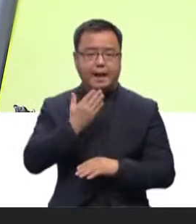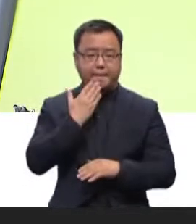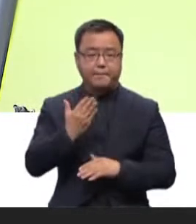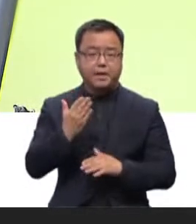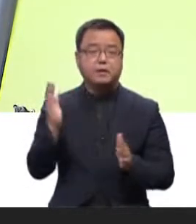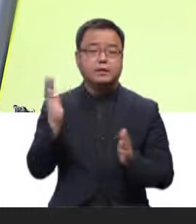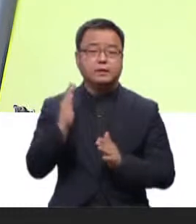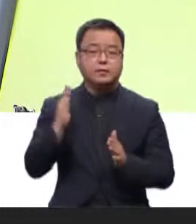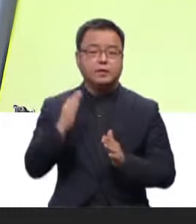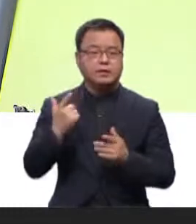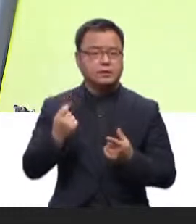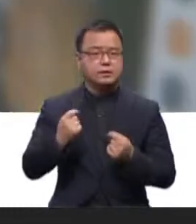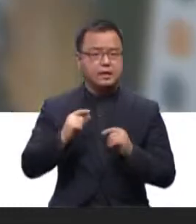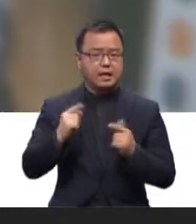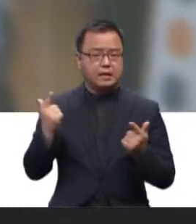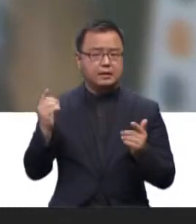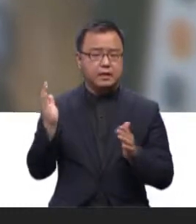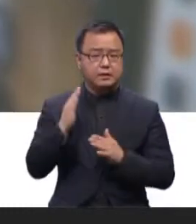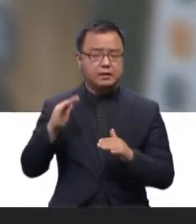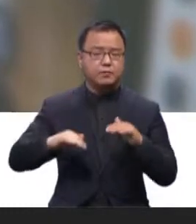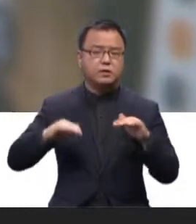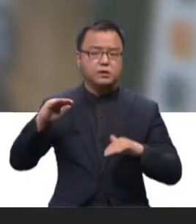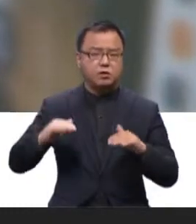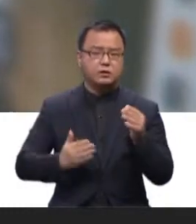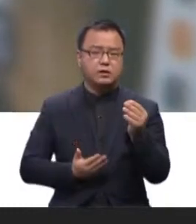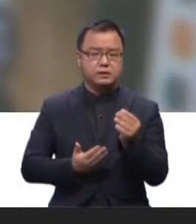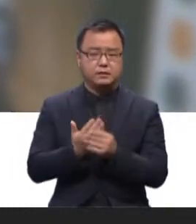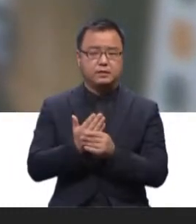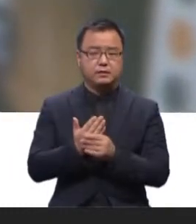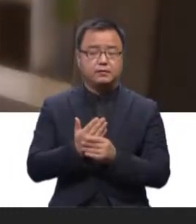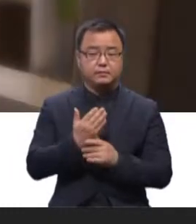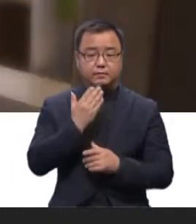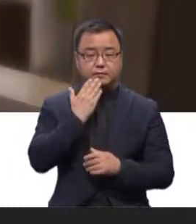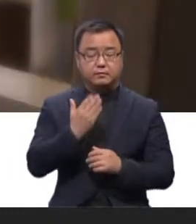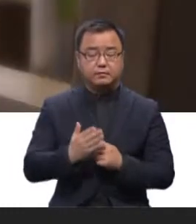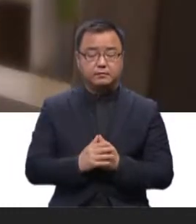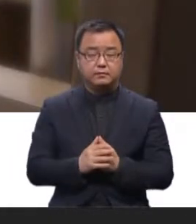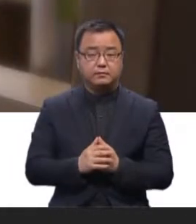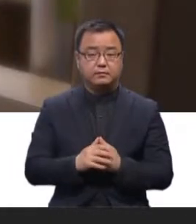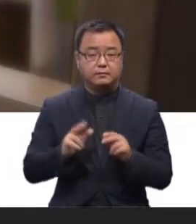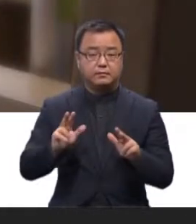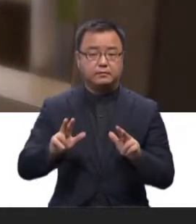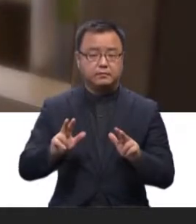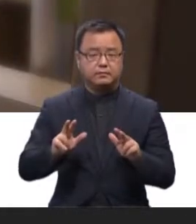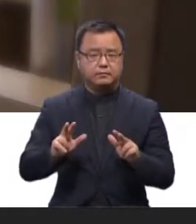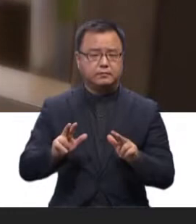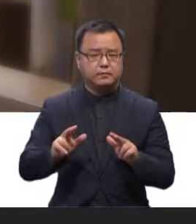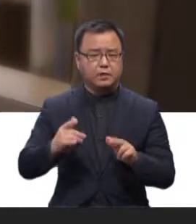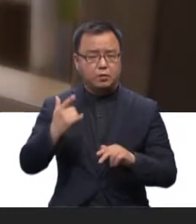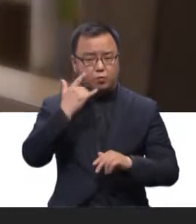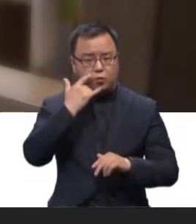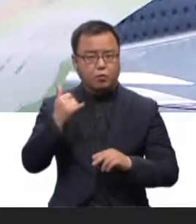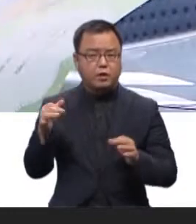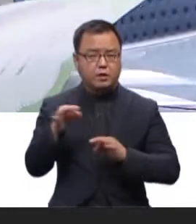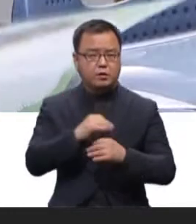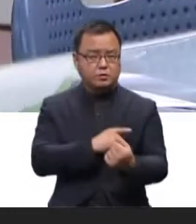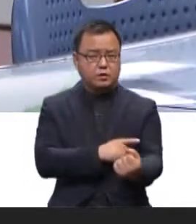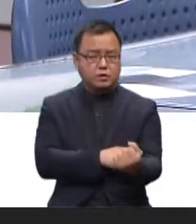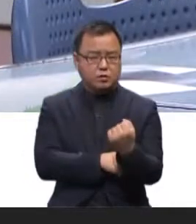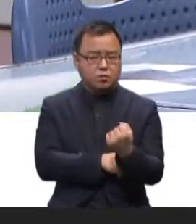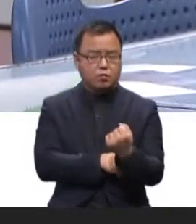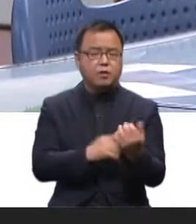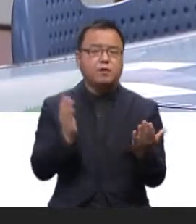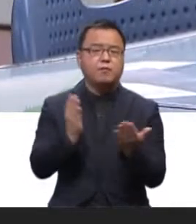그렇지 않은 학생과의 격차가 나게 되어 있는 그런 상황이라서 결국은 부모의 경제력에 따라